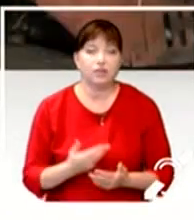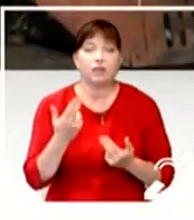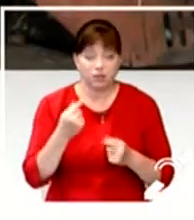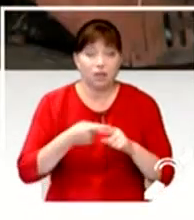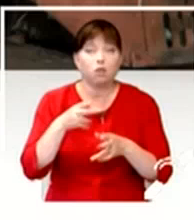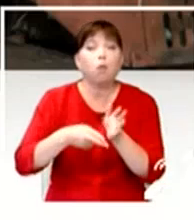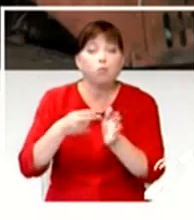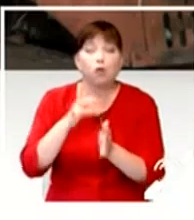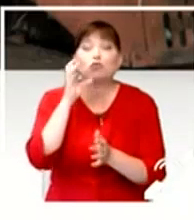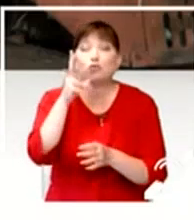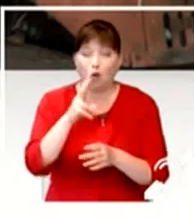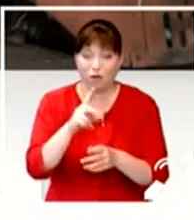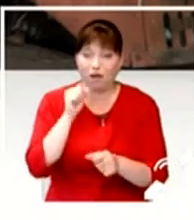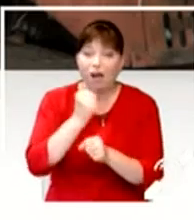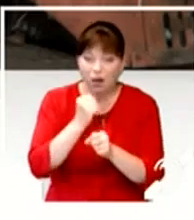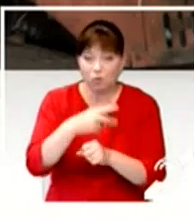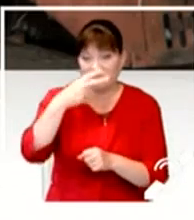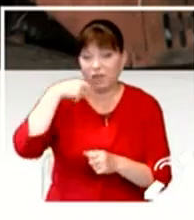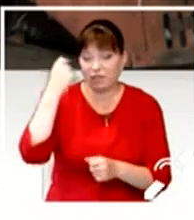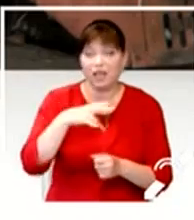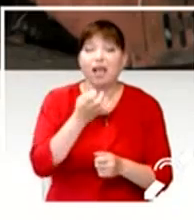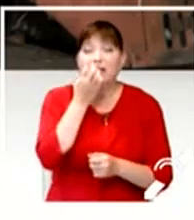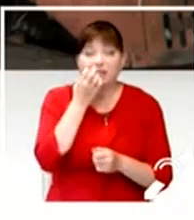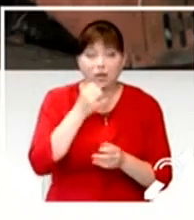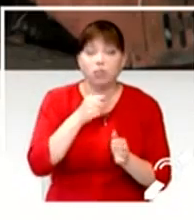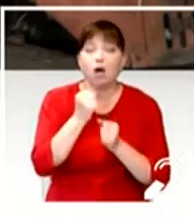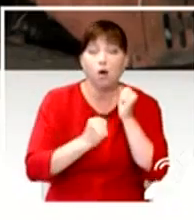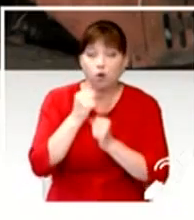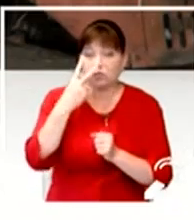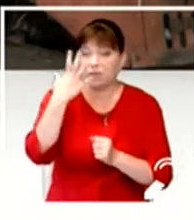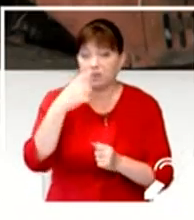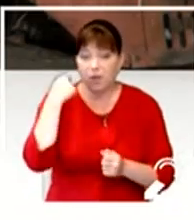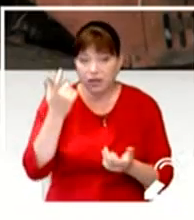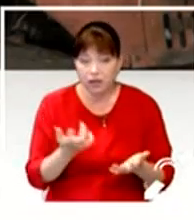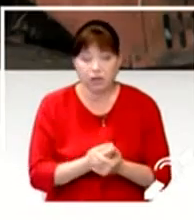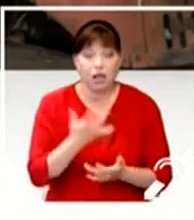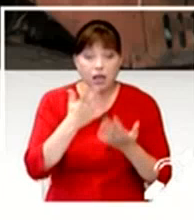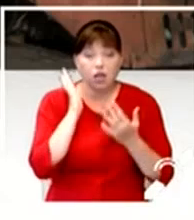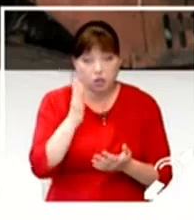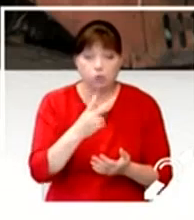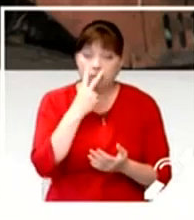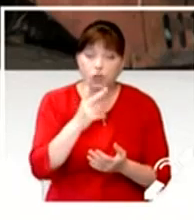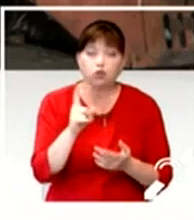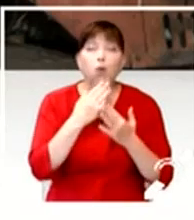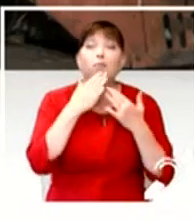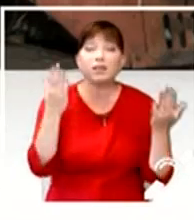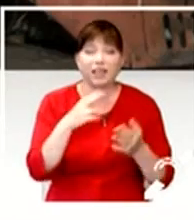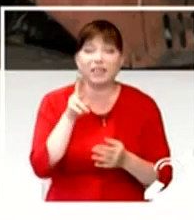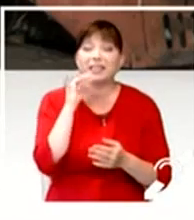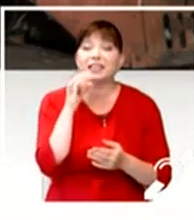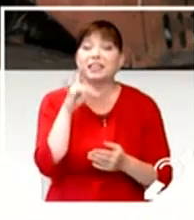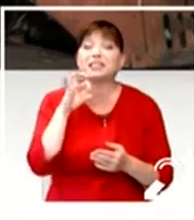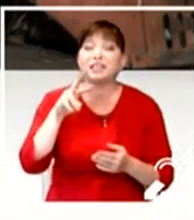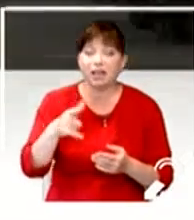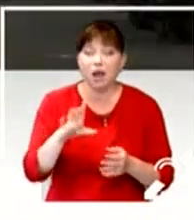Поезд срок службы 20 лет, тепловозу срок службы 25 лет. Если будем ориентироваться на то, что последний дизель поезда и